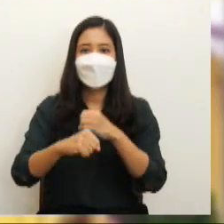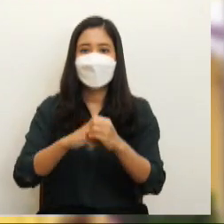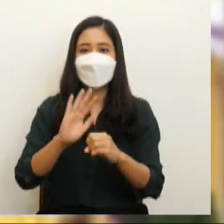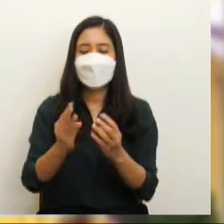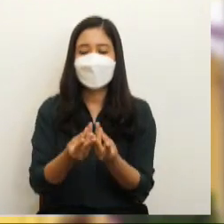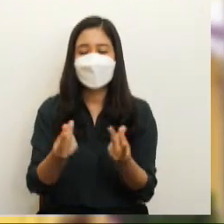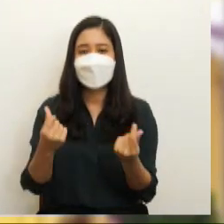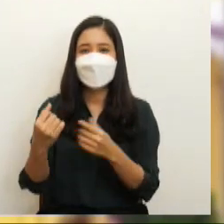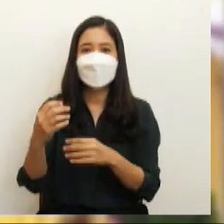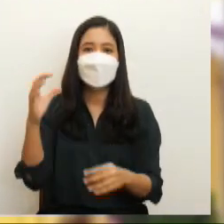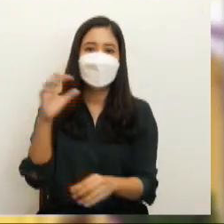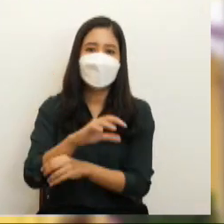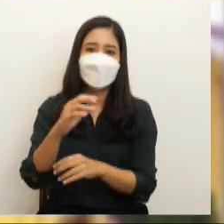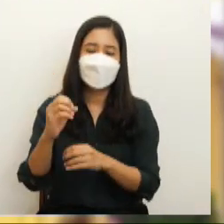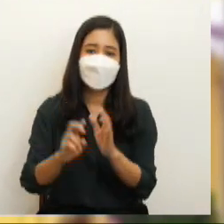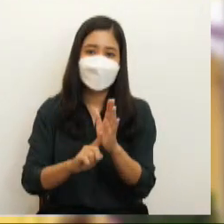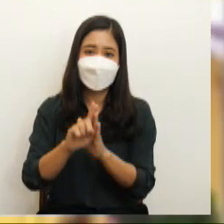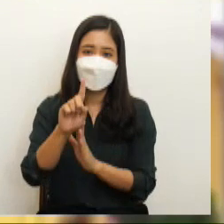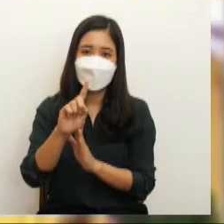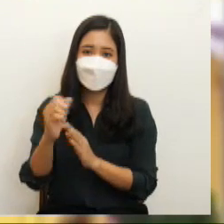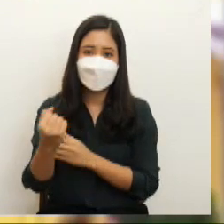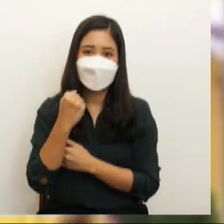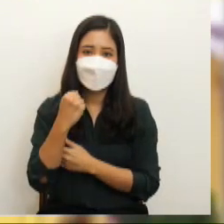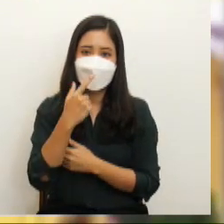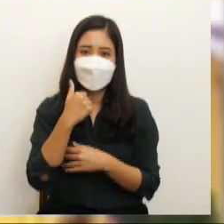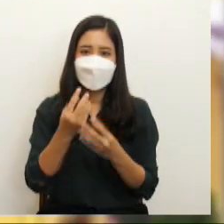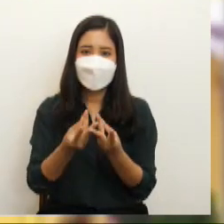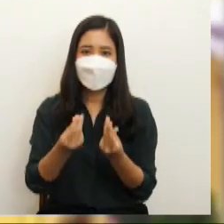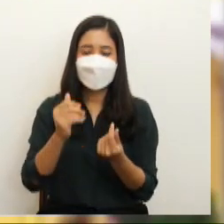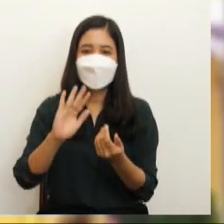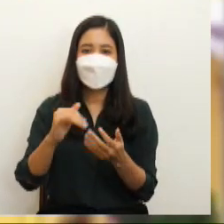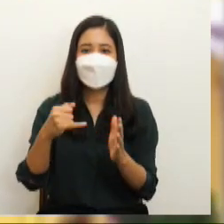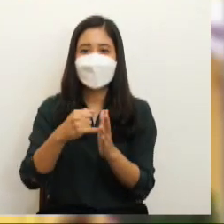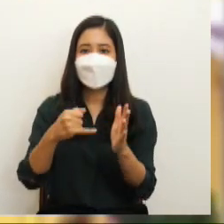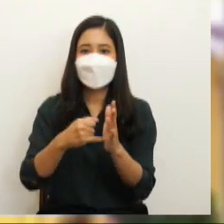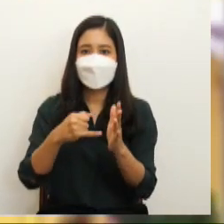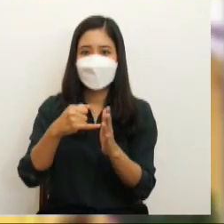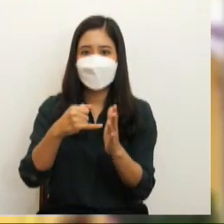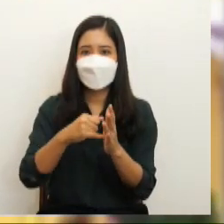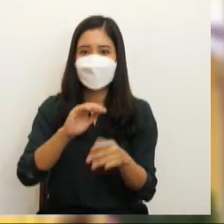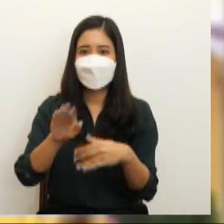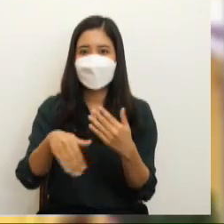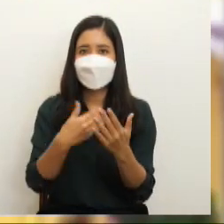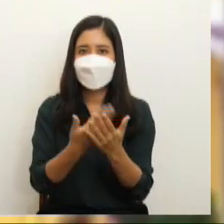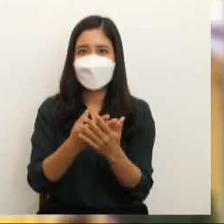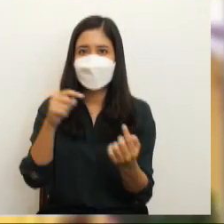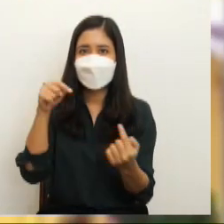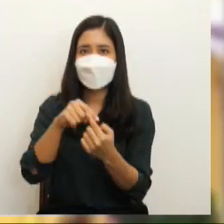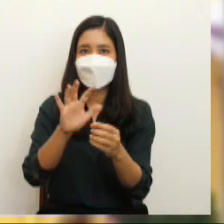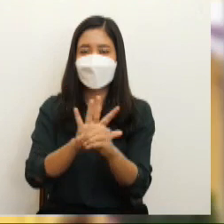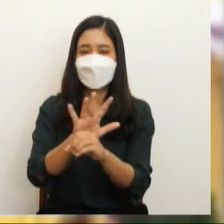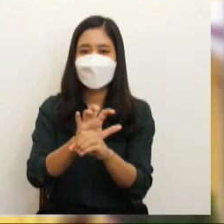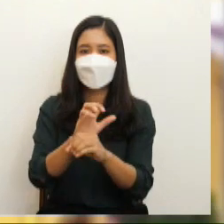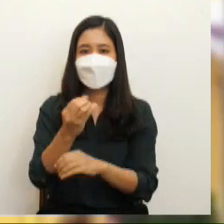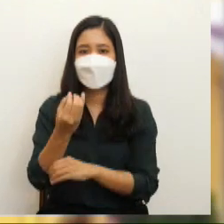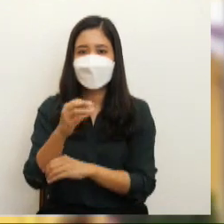และเข้มงวด10จังหวัดและข้อควรรู้สำหรับทุกจังหวัดรวมถึงศูนย์บริหารสถานการณ์โควิด-19นะคะ